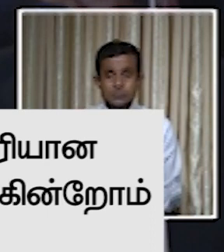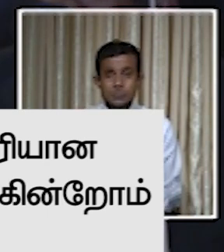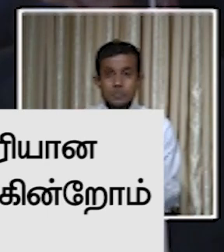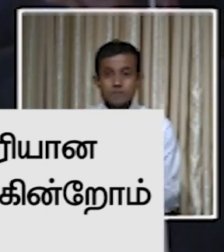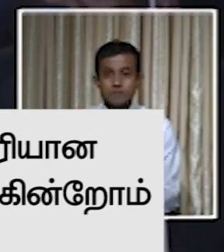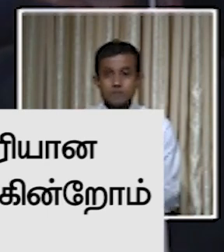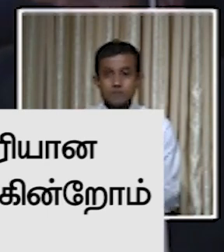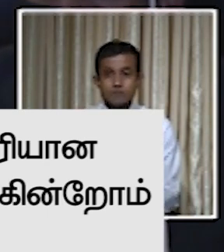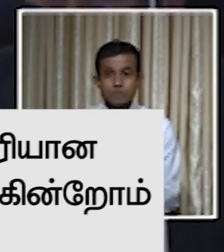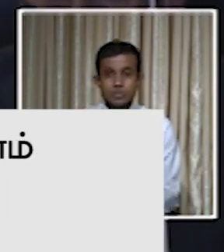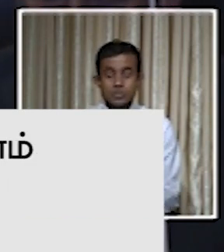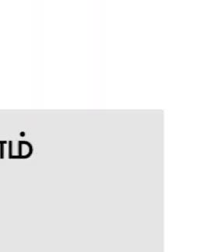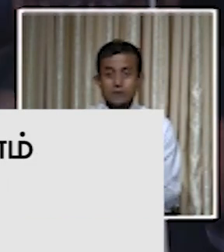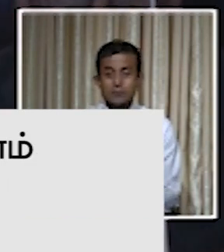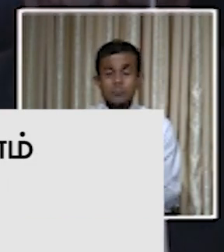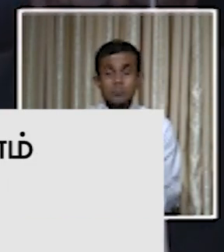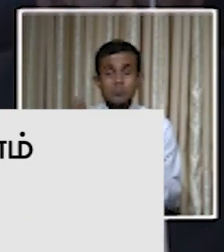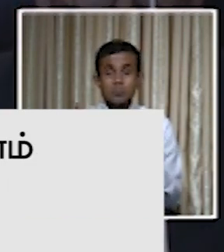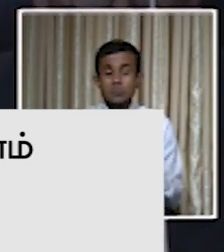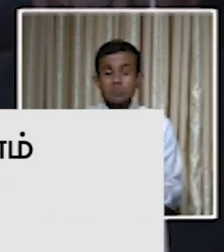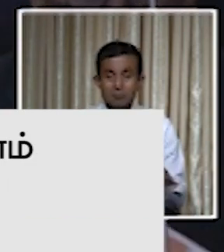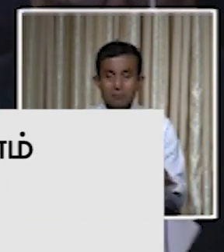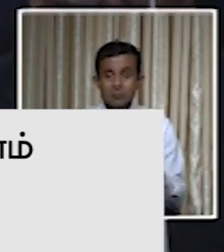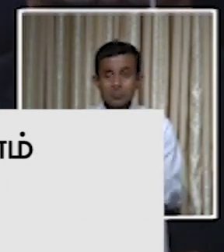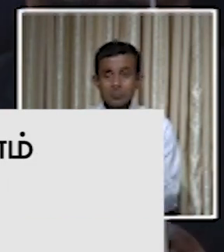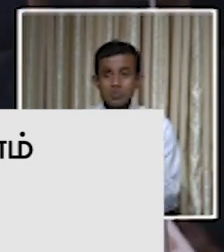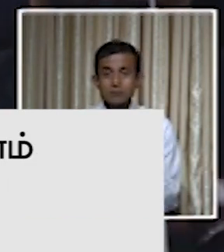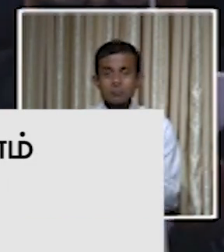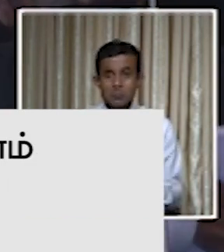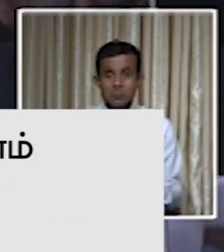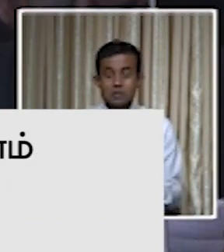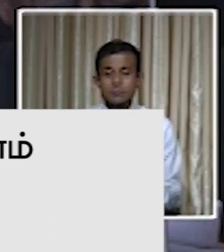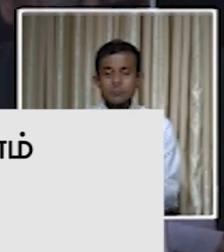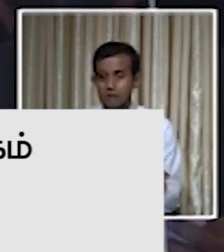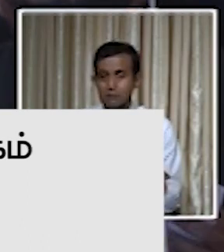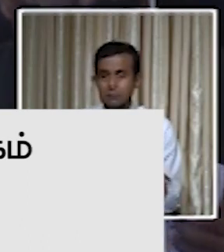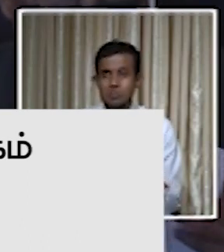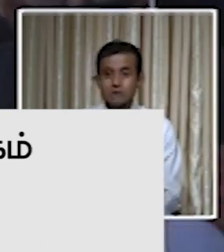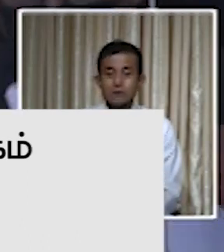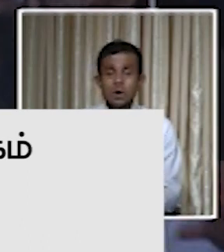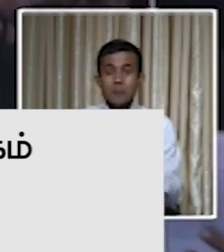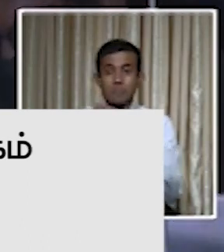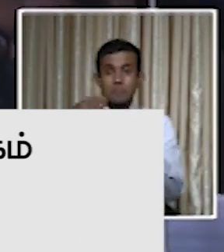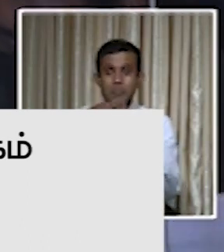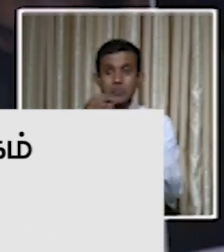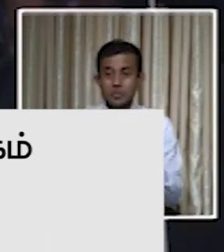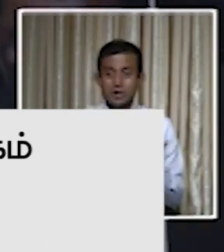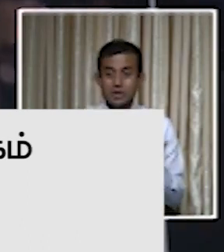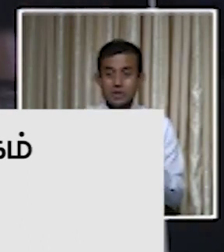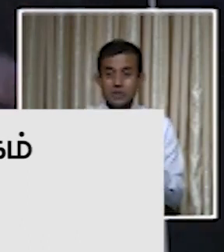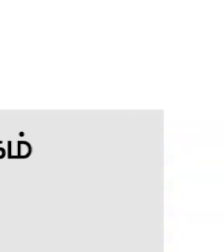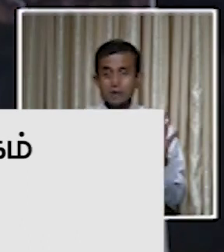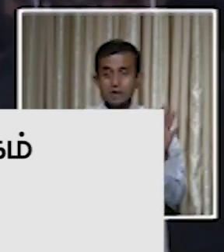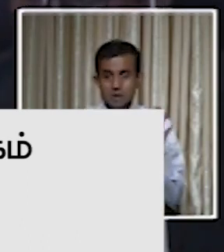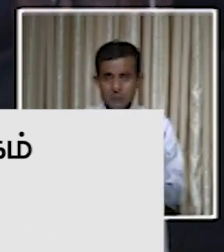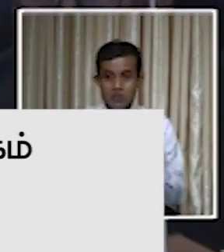பிலி லோவாக் மவித்தகரன ஆக்காரேந்த சிதுவு கிரியாவே தவதுருட்டாத் ஹெலா தக்குவி பாகிஸ்தான் அக்ராமாத் இம்ரான்கான்